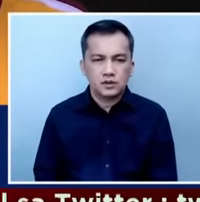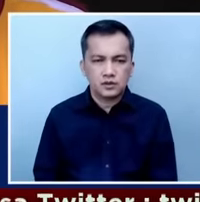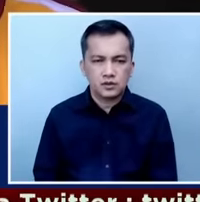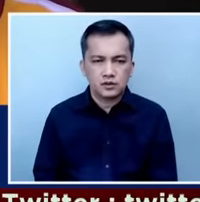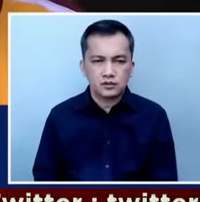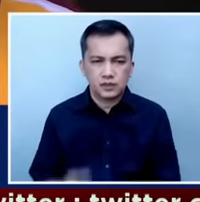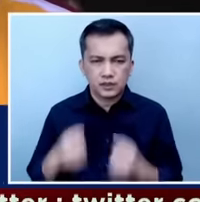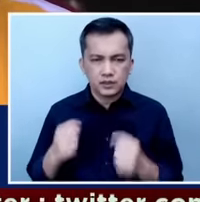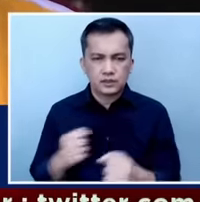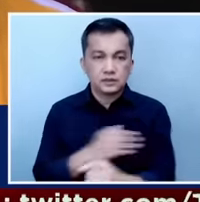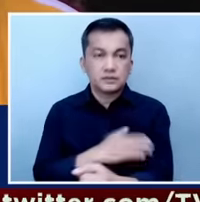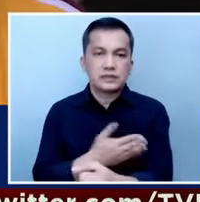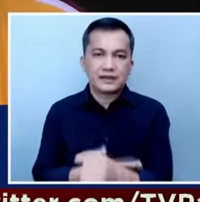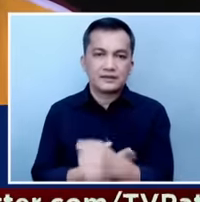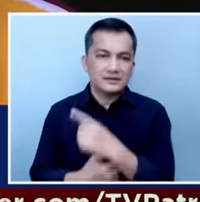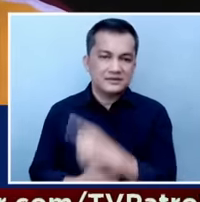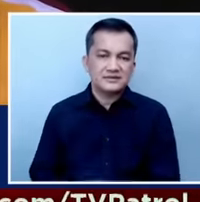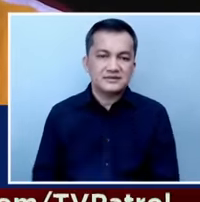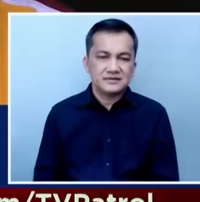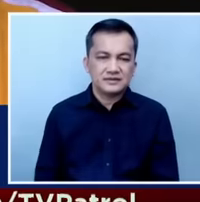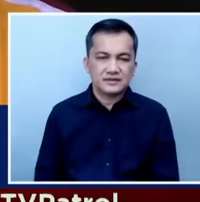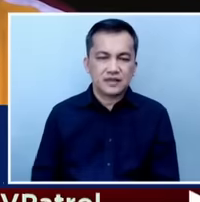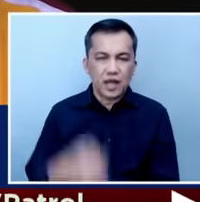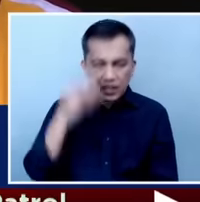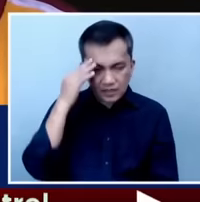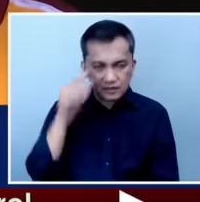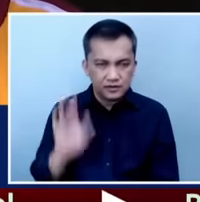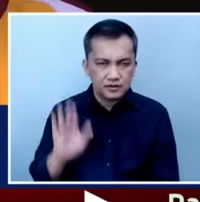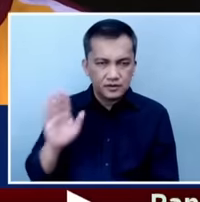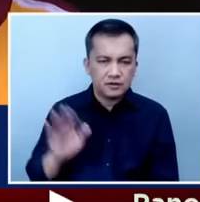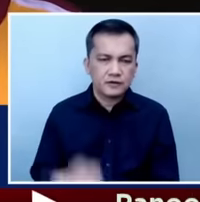yung paggaling mo. Alam ko, nandiyan lang siya,